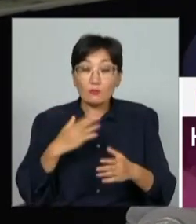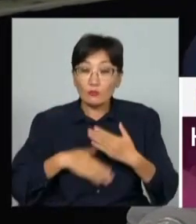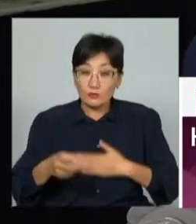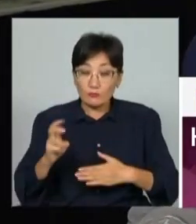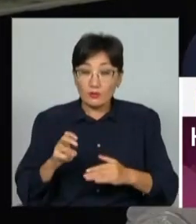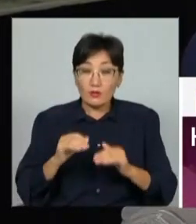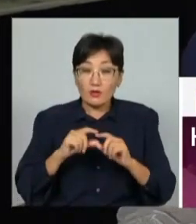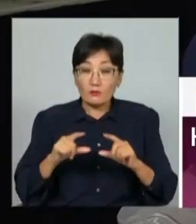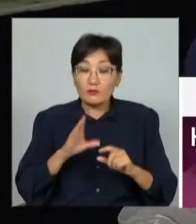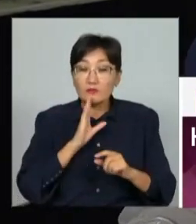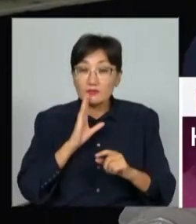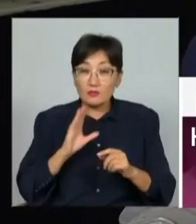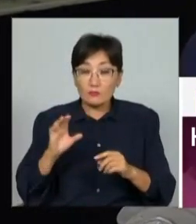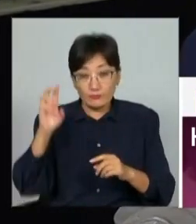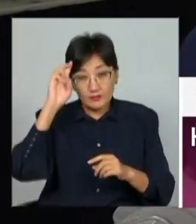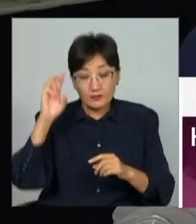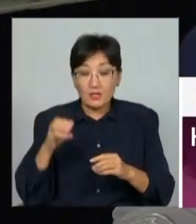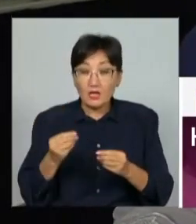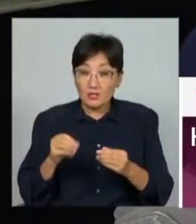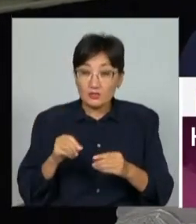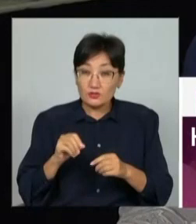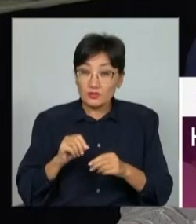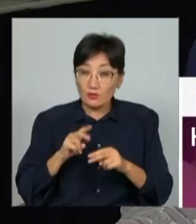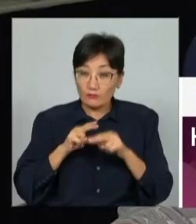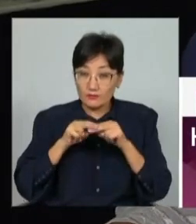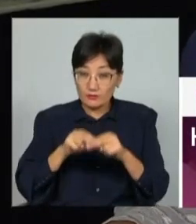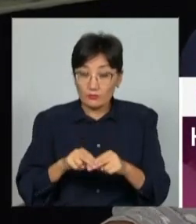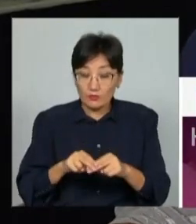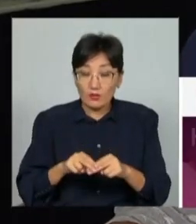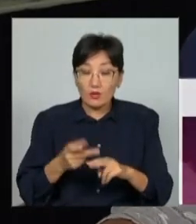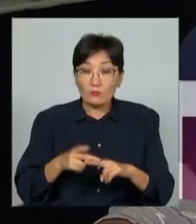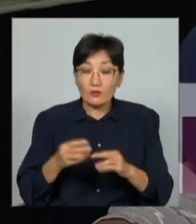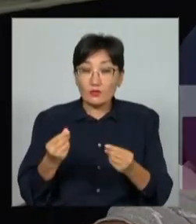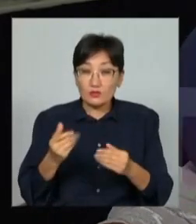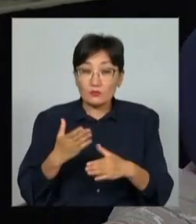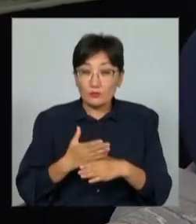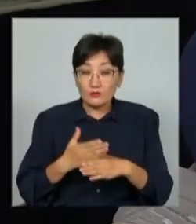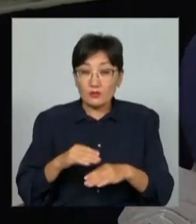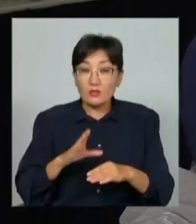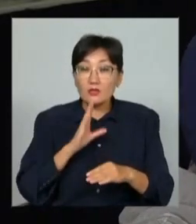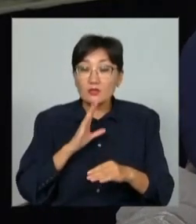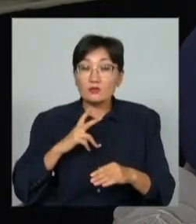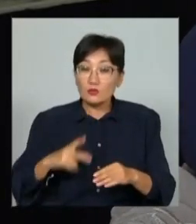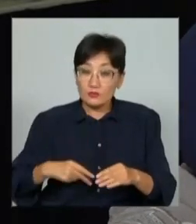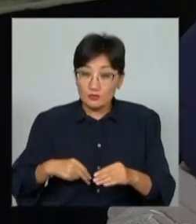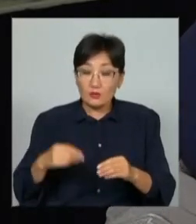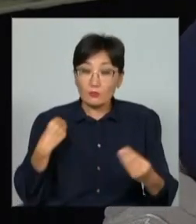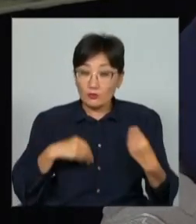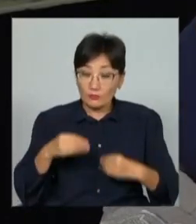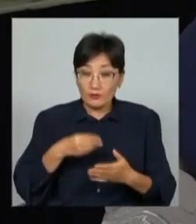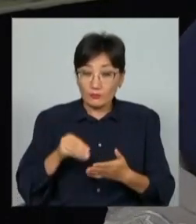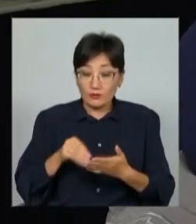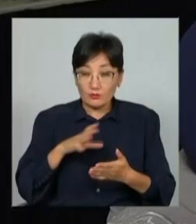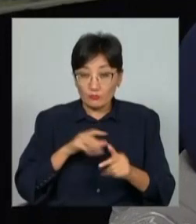қыздарыма үкіметтен қаржылай ақша түсіретін, жылда сөйтіп мен сол ақшаның арқасында қыздарыма киім алатынмын жылда.